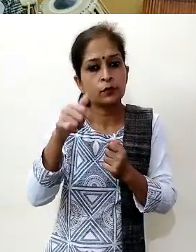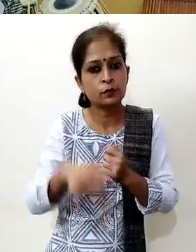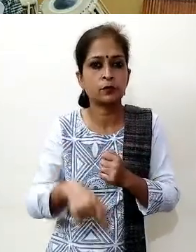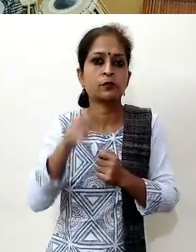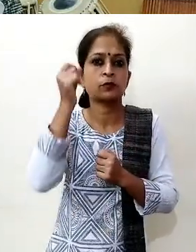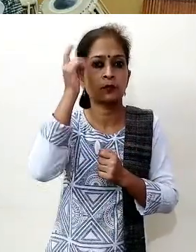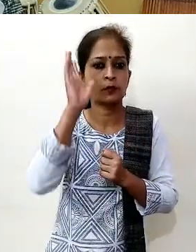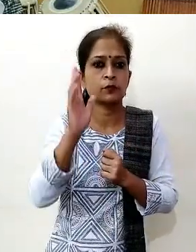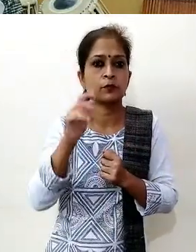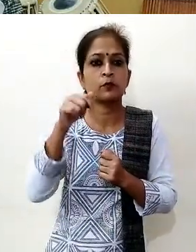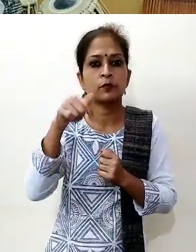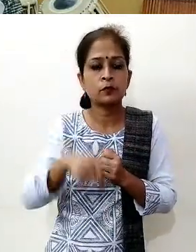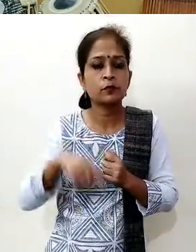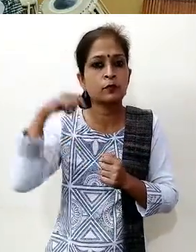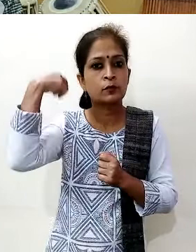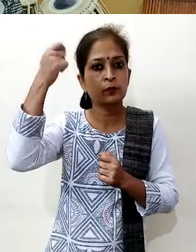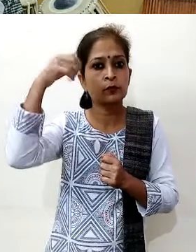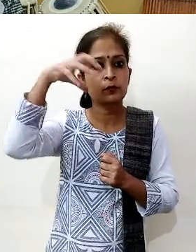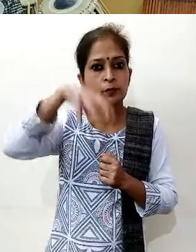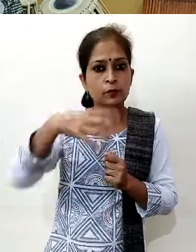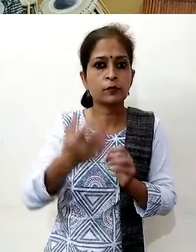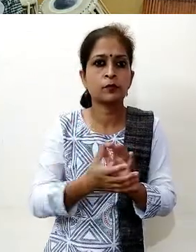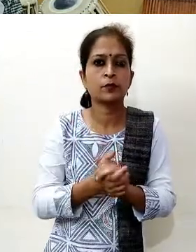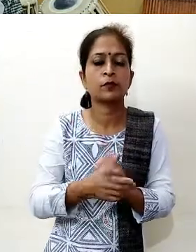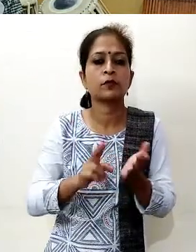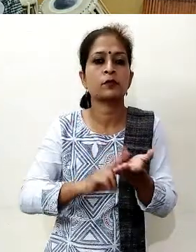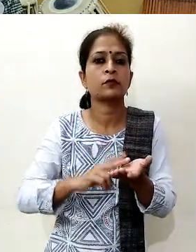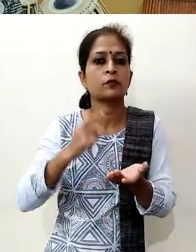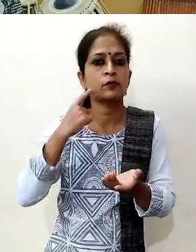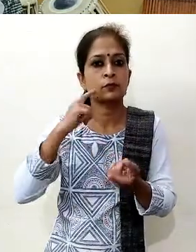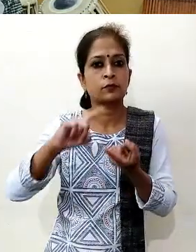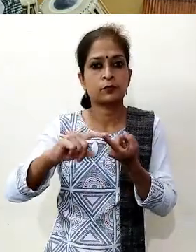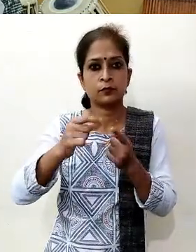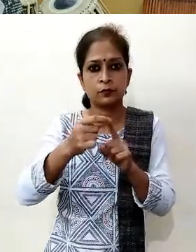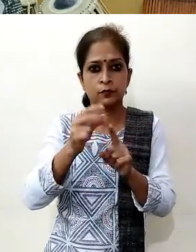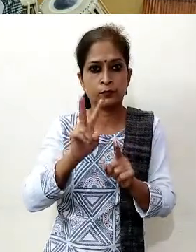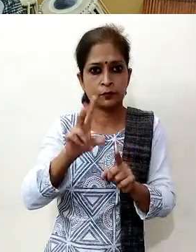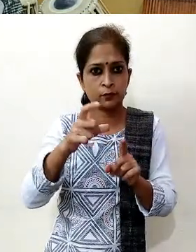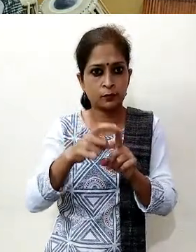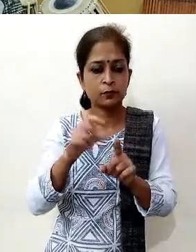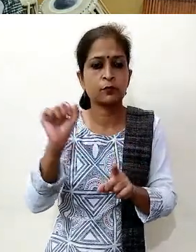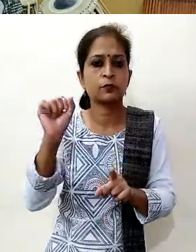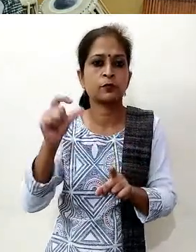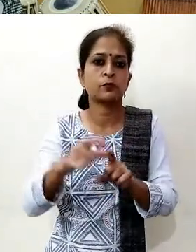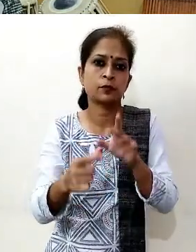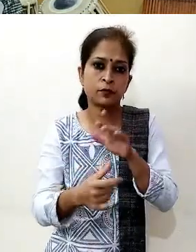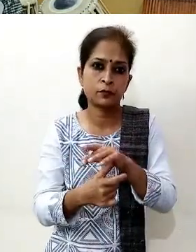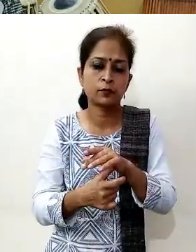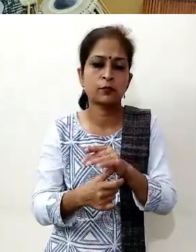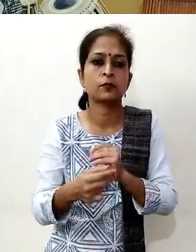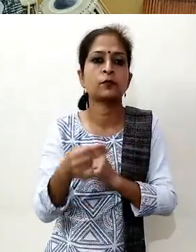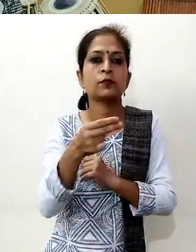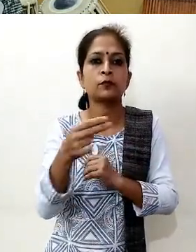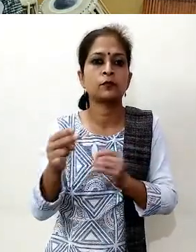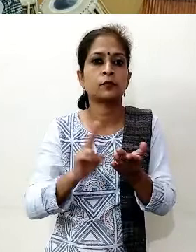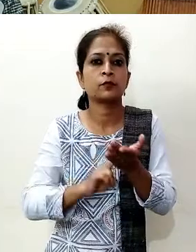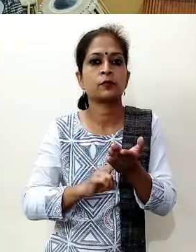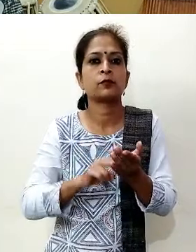के लिए हमने अपने स्टूडियो में आमंत्रित किया है NIEPVD के निदेशक प्रोफेसर नचिकेता राउत जी